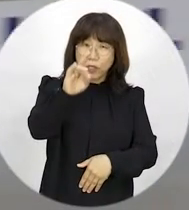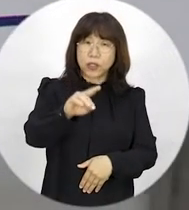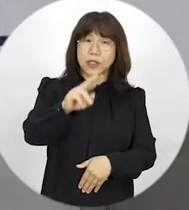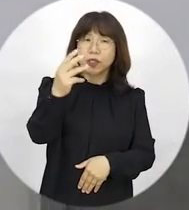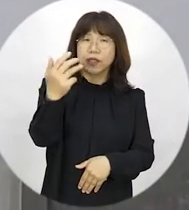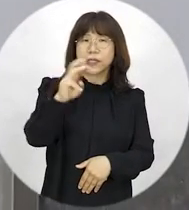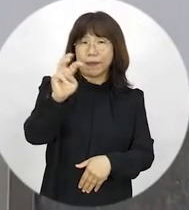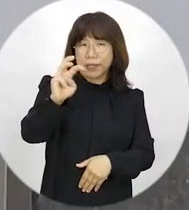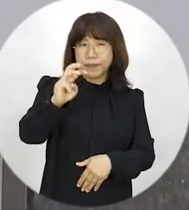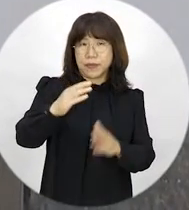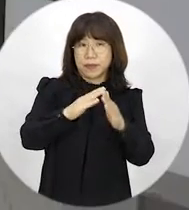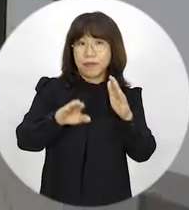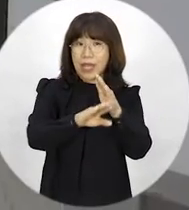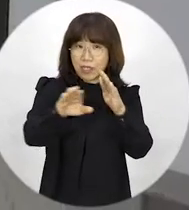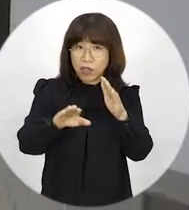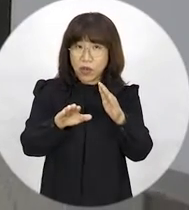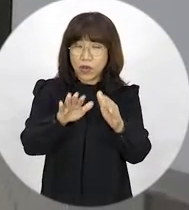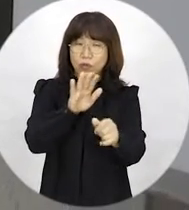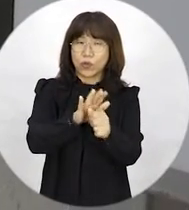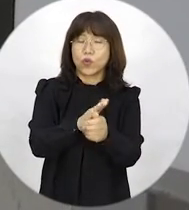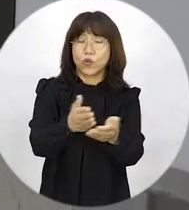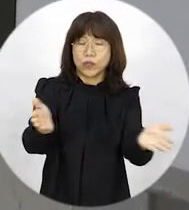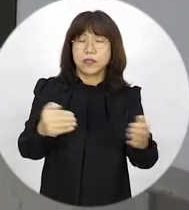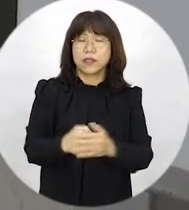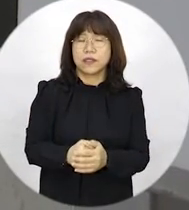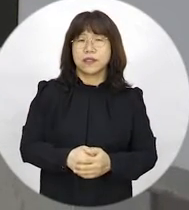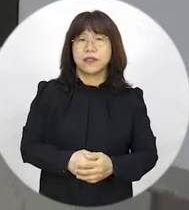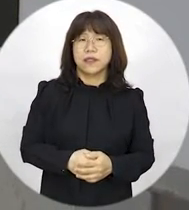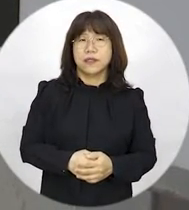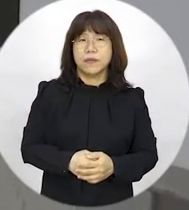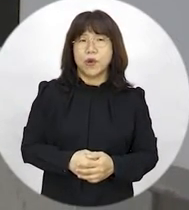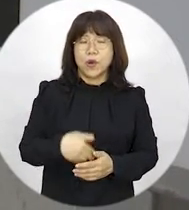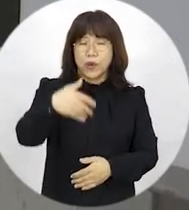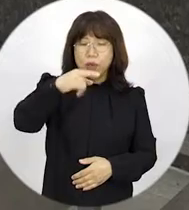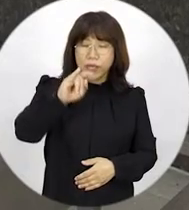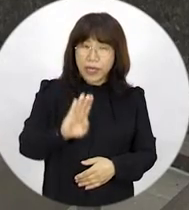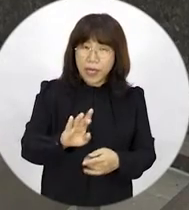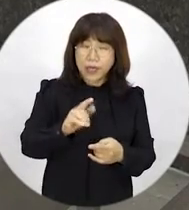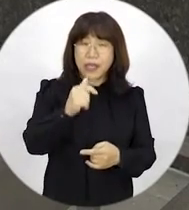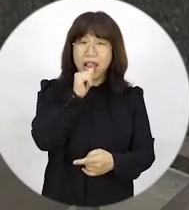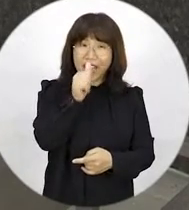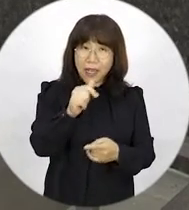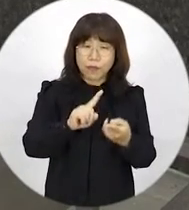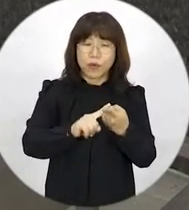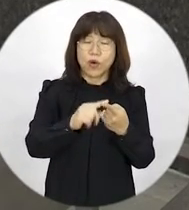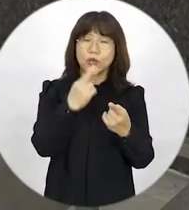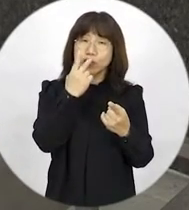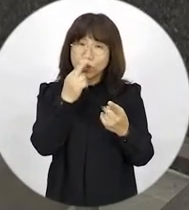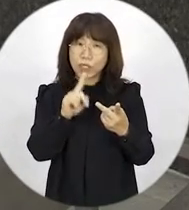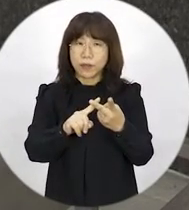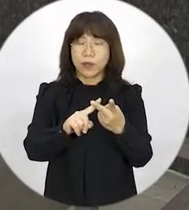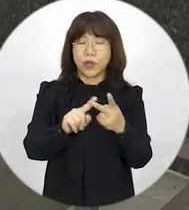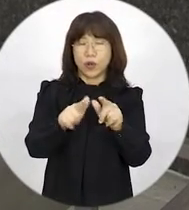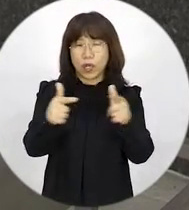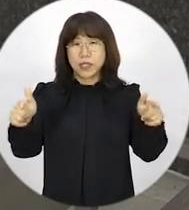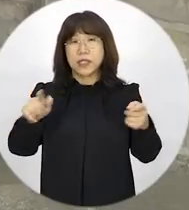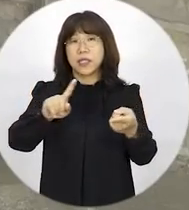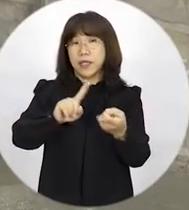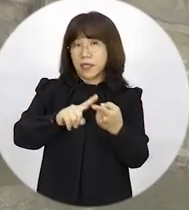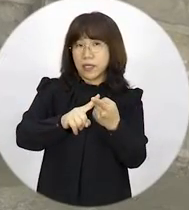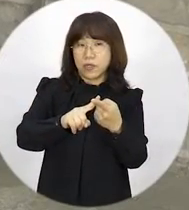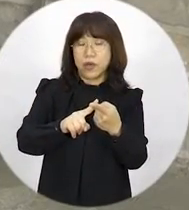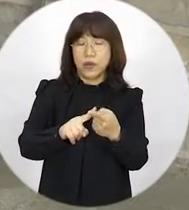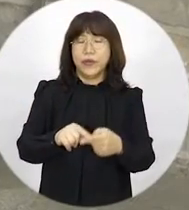지원합니다. 신청은 전화로만 가능하며 현장 실사를 거쳐 캔, 유리, 플라스틱 등 6개